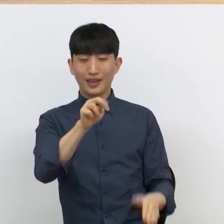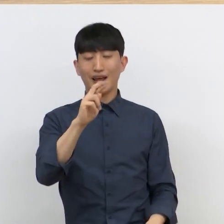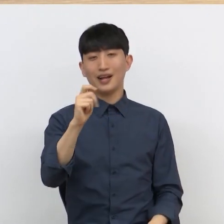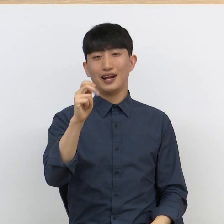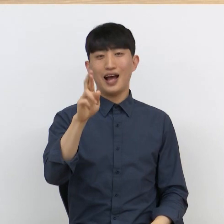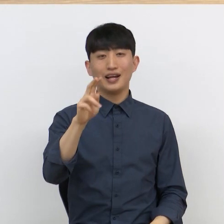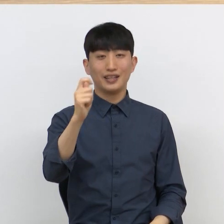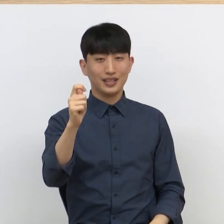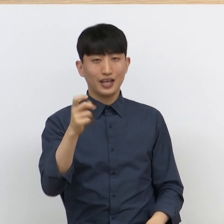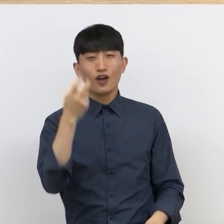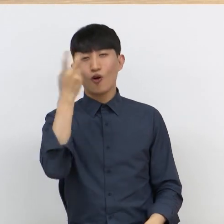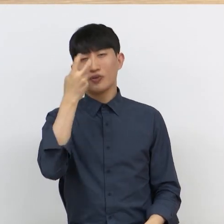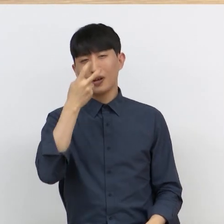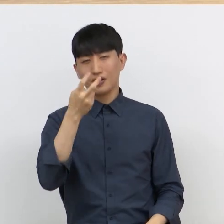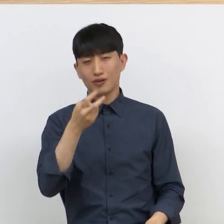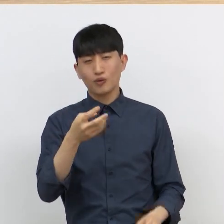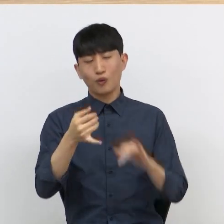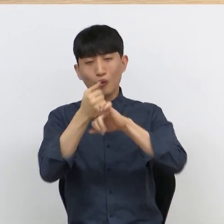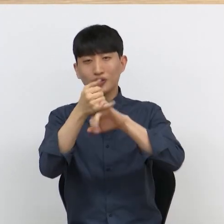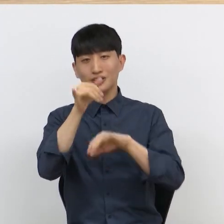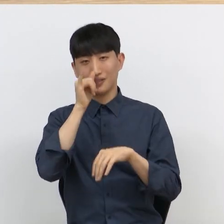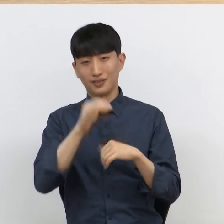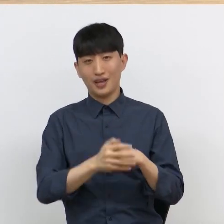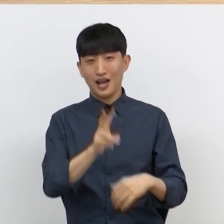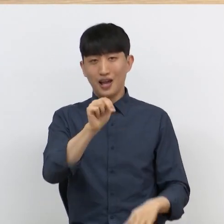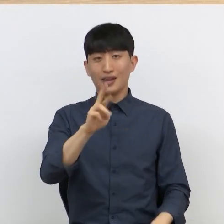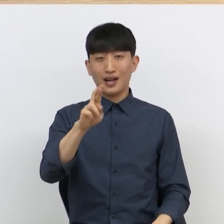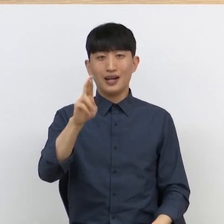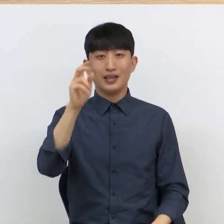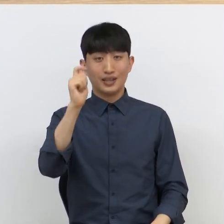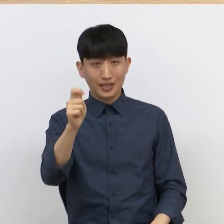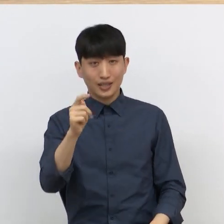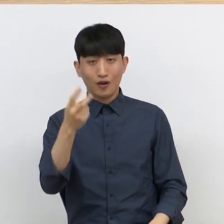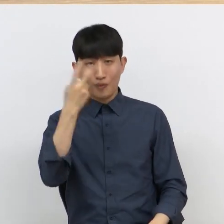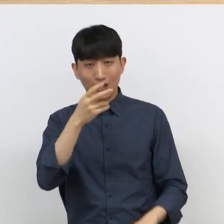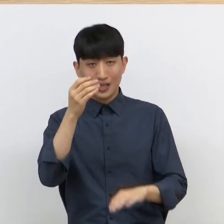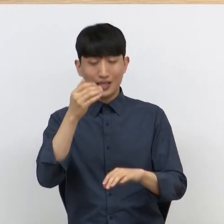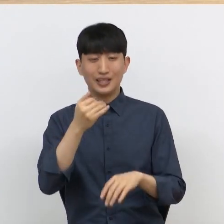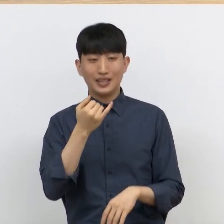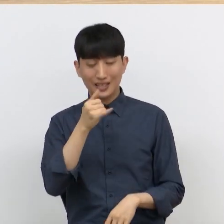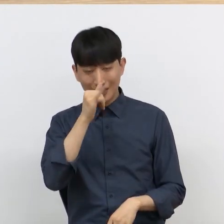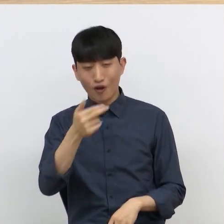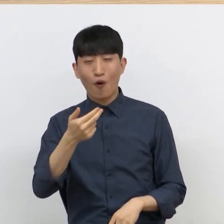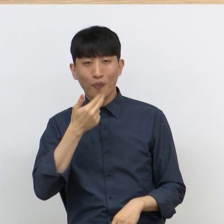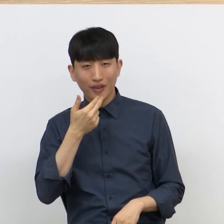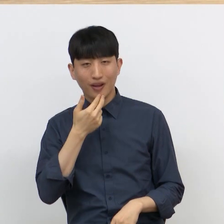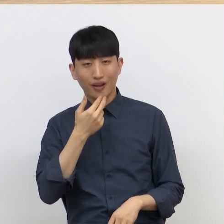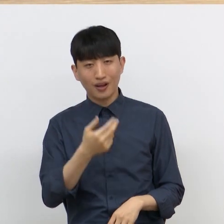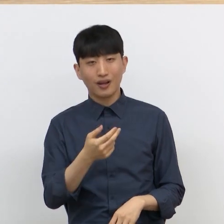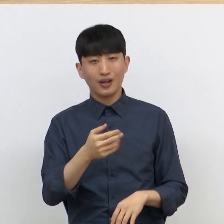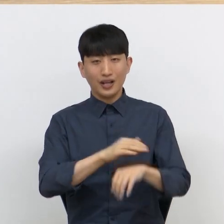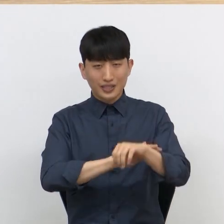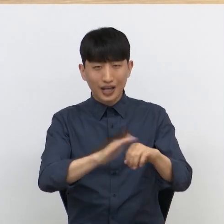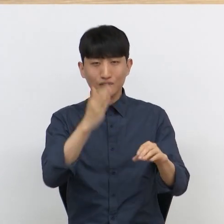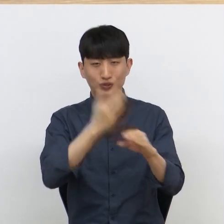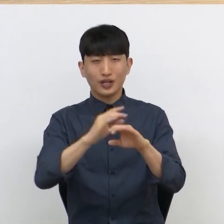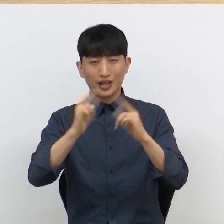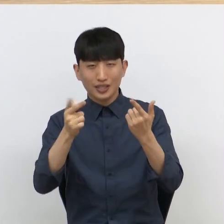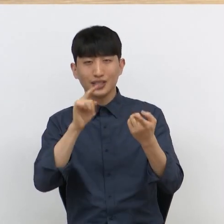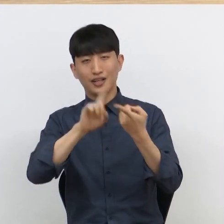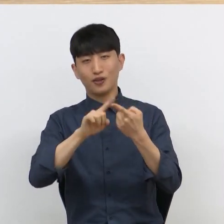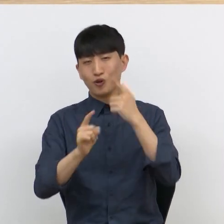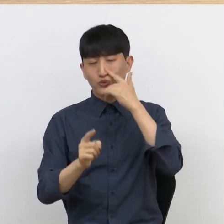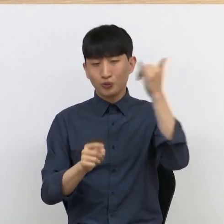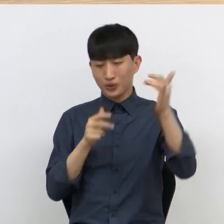하죠. 그래서 NRT 반응이 나온 것과 안 나오는 것들에 대해서 부모님들이 막 기쁘고 안 기쁘고 막 이러는 게 있는데,